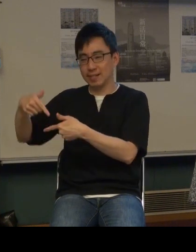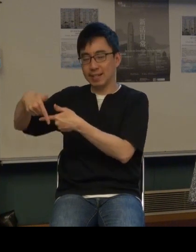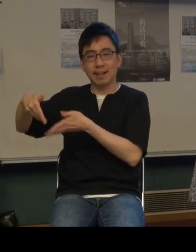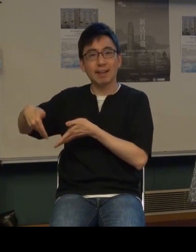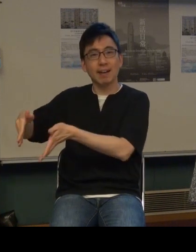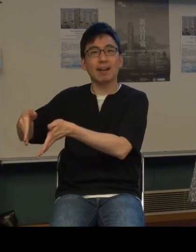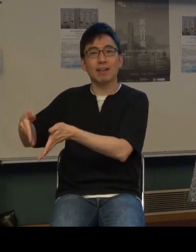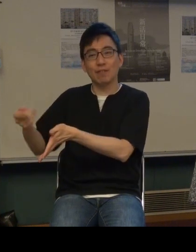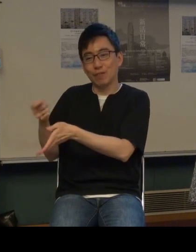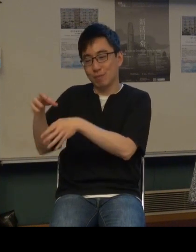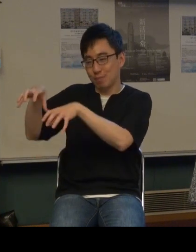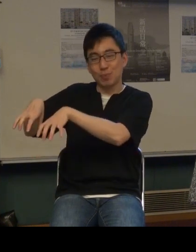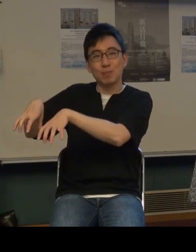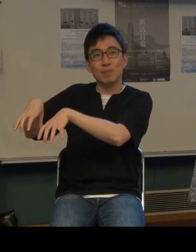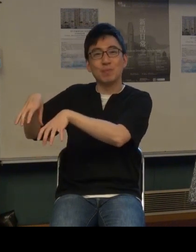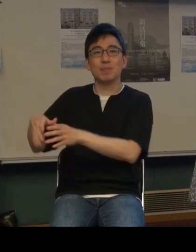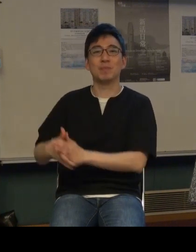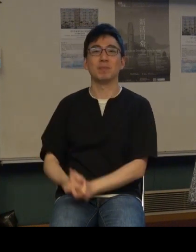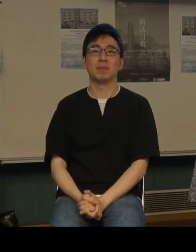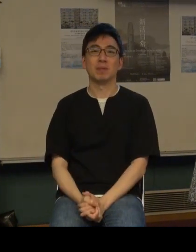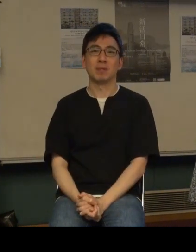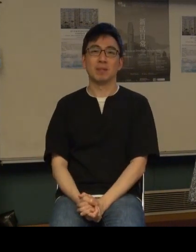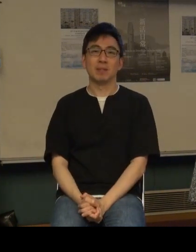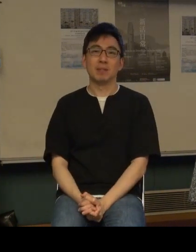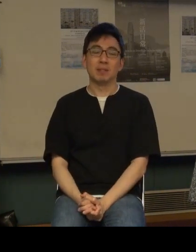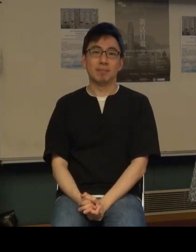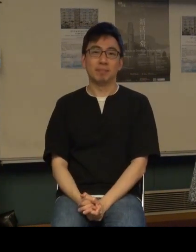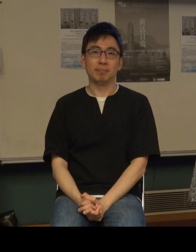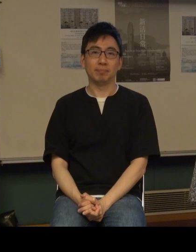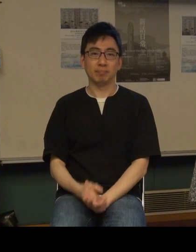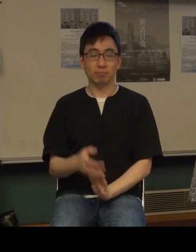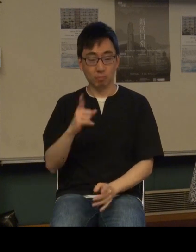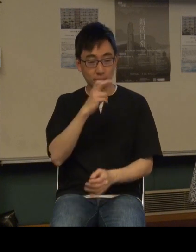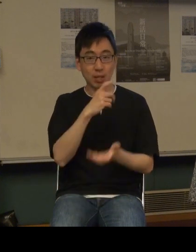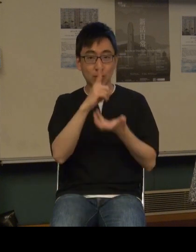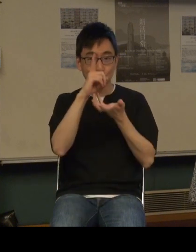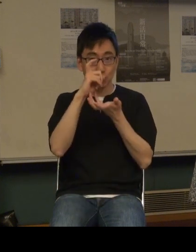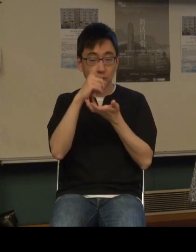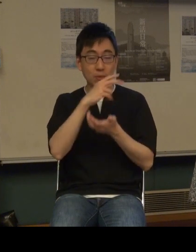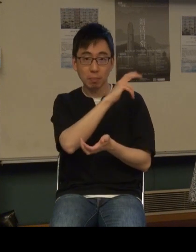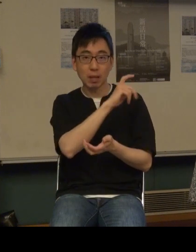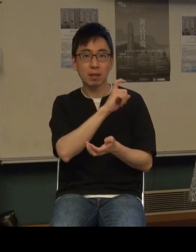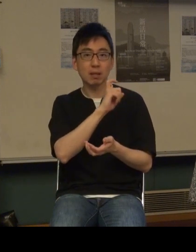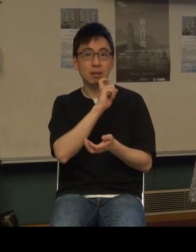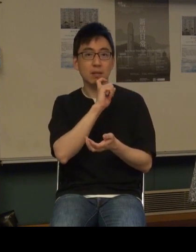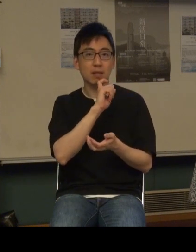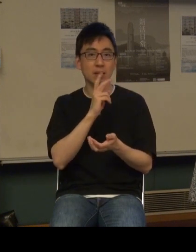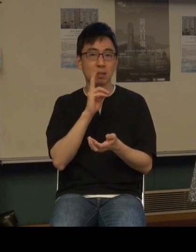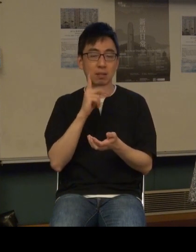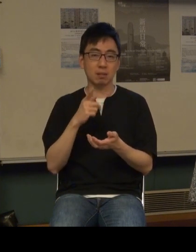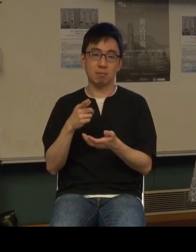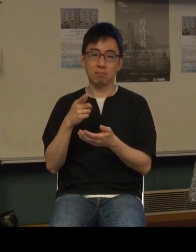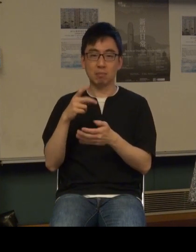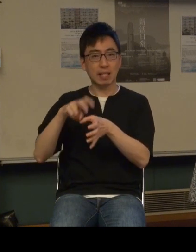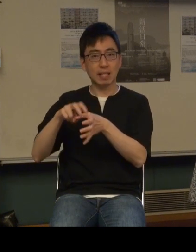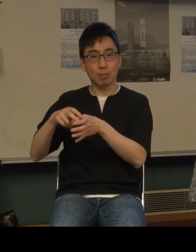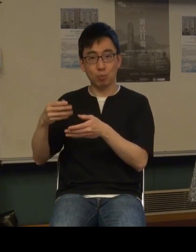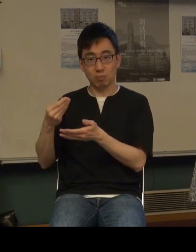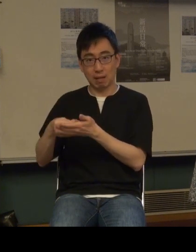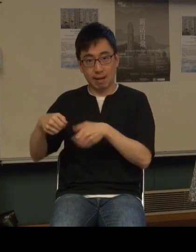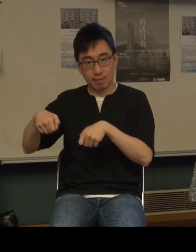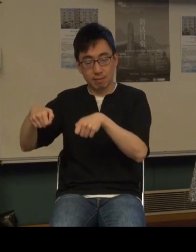界咧嗰、那個西營盤街市嗰個位置嚇。咁啊喺呢張相你就會見到個局部咧，西營盤街市個位咧，你會見